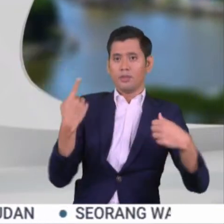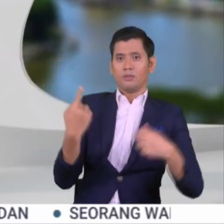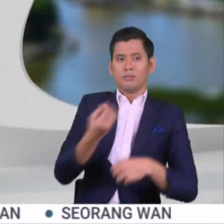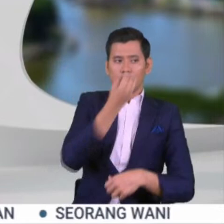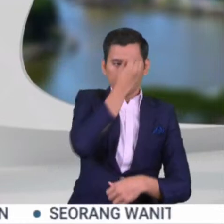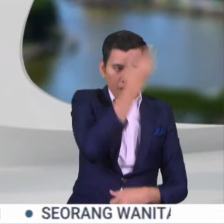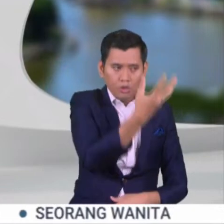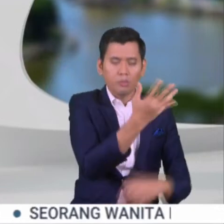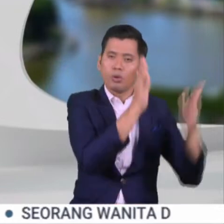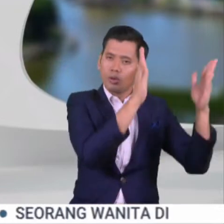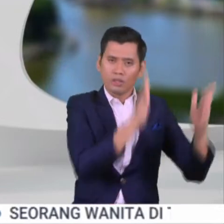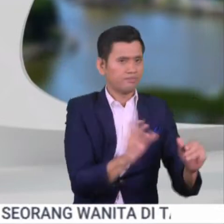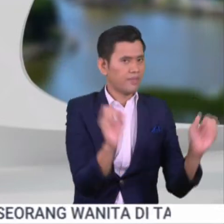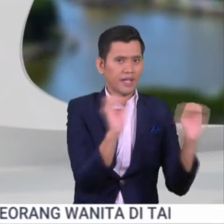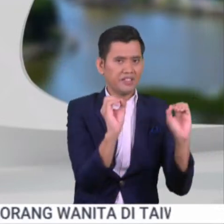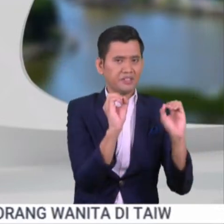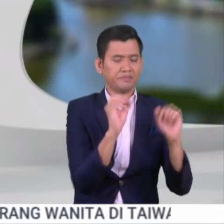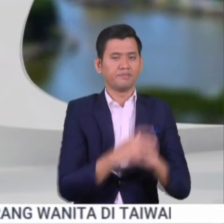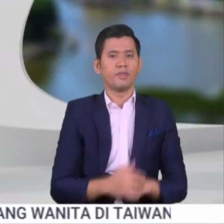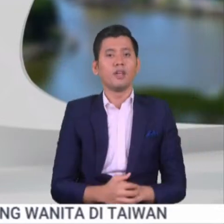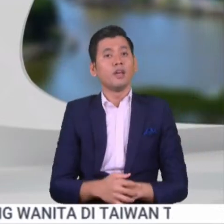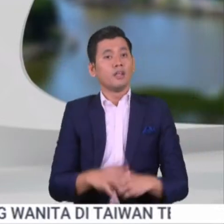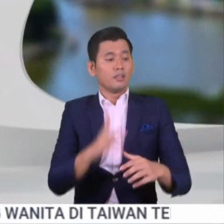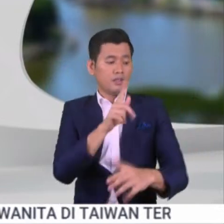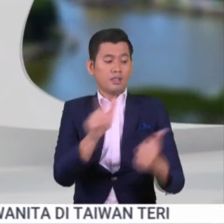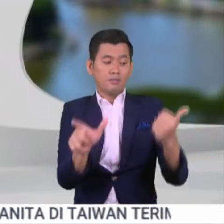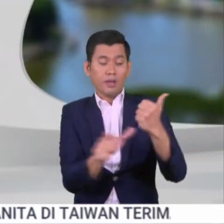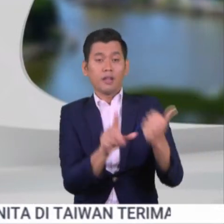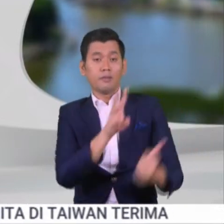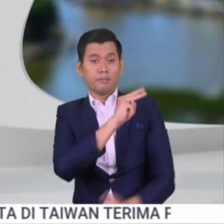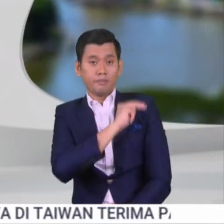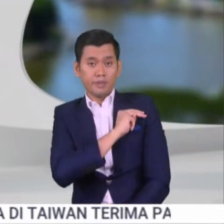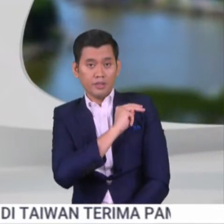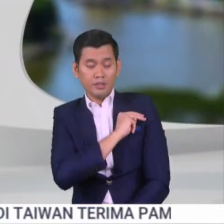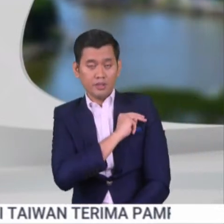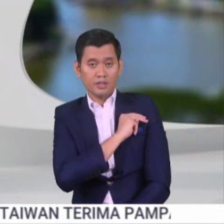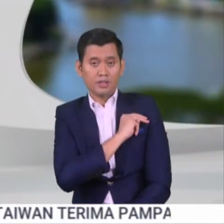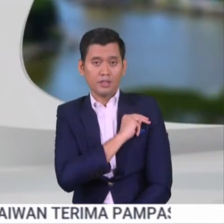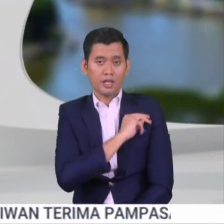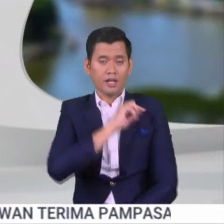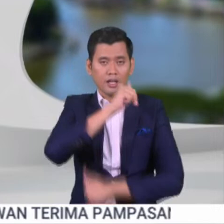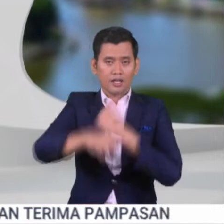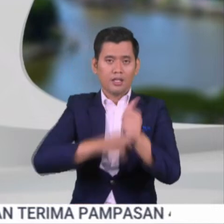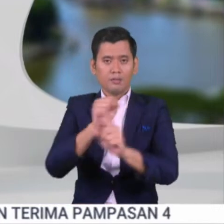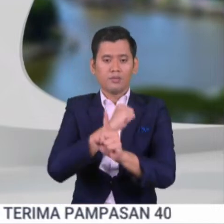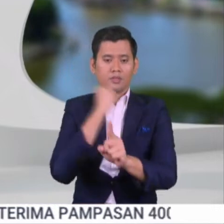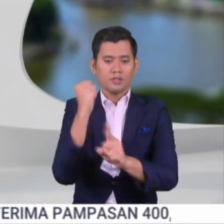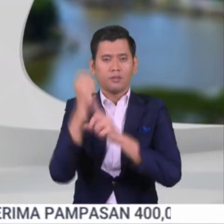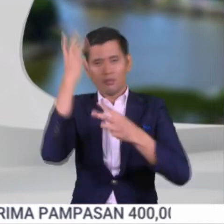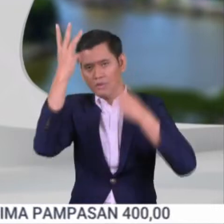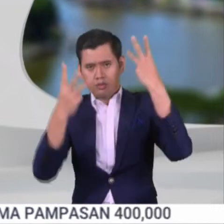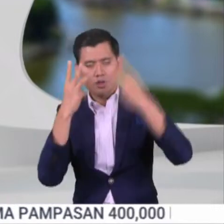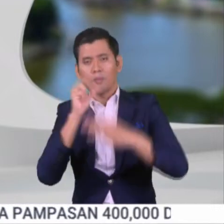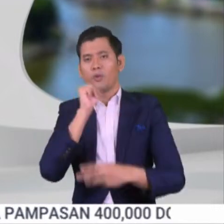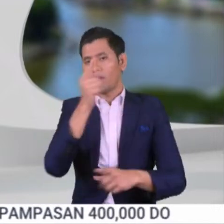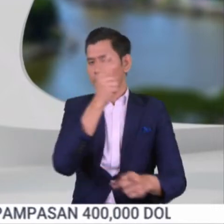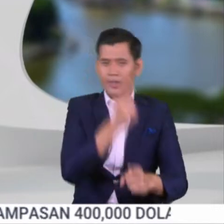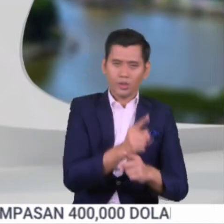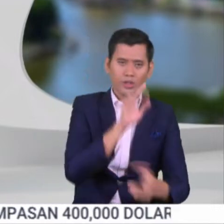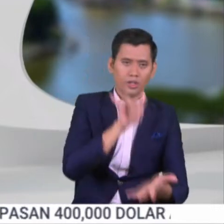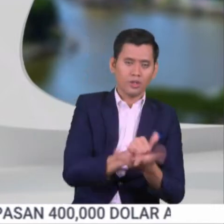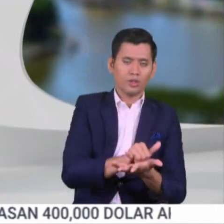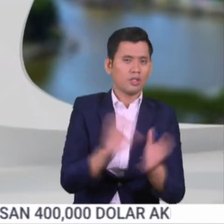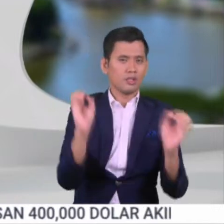pihak. Timbalan Menteri Tenaga dan Kelestarian Alam Sekitar Dr. Hazlan Abang Hibni memberitahu kebimbangan yang tidak berasas itu tidak